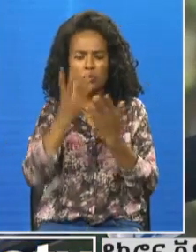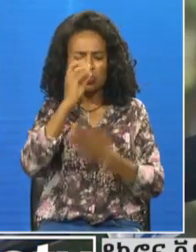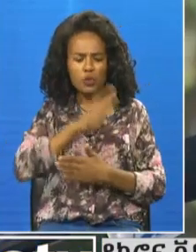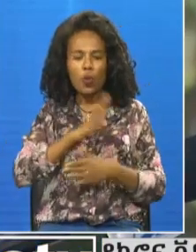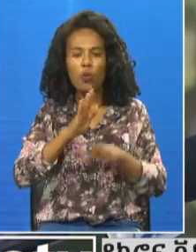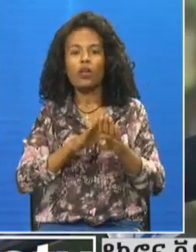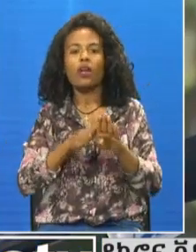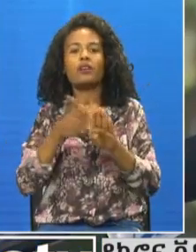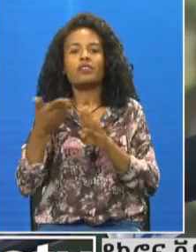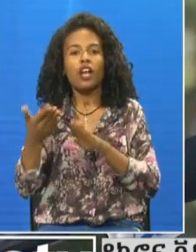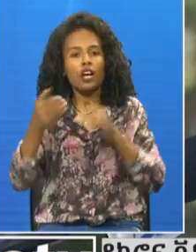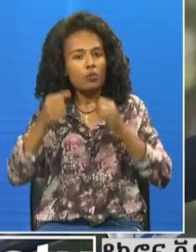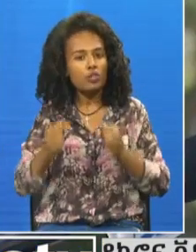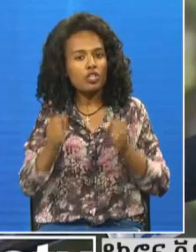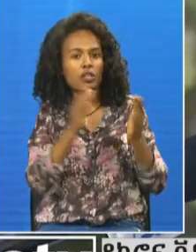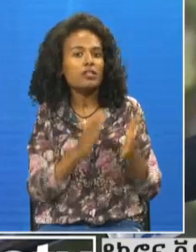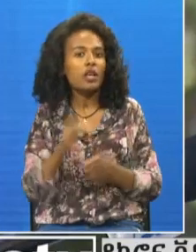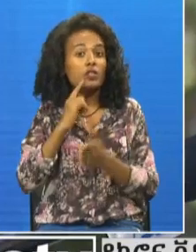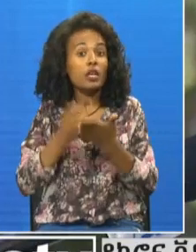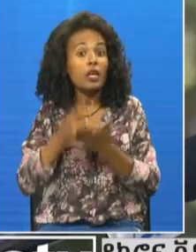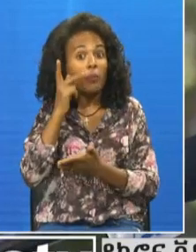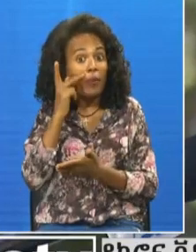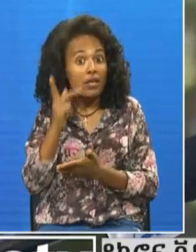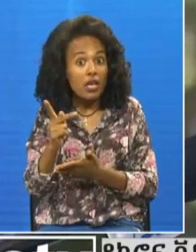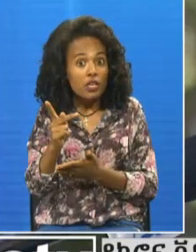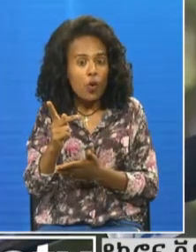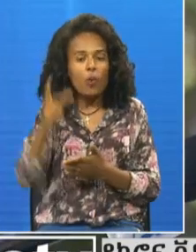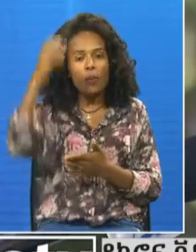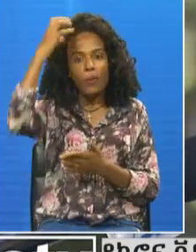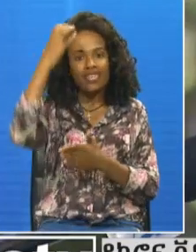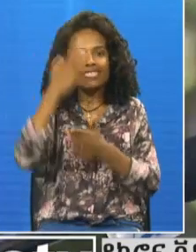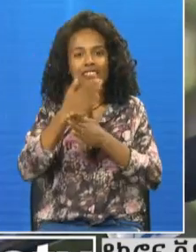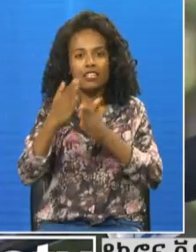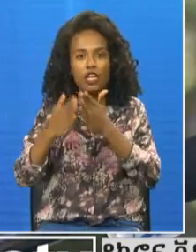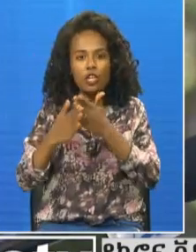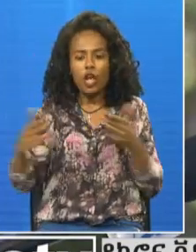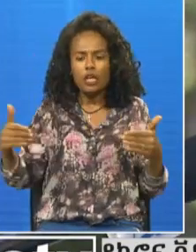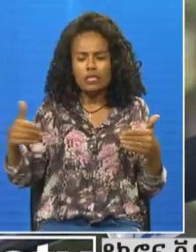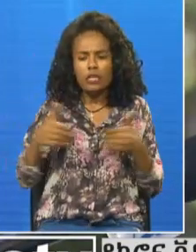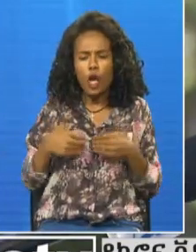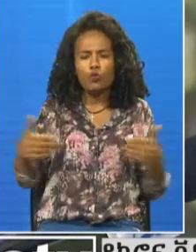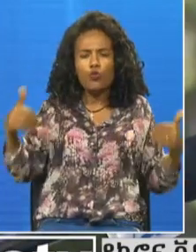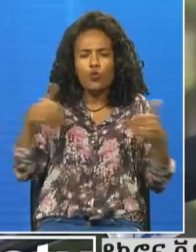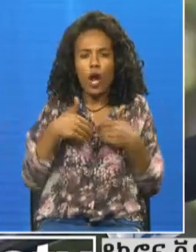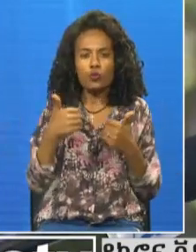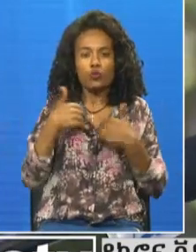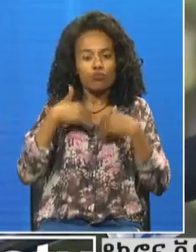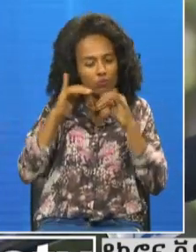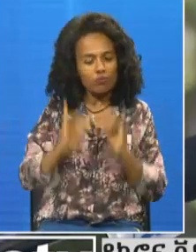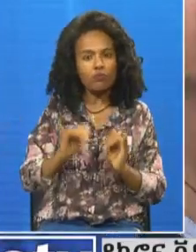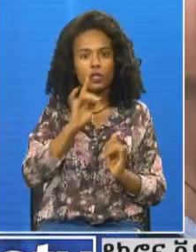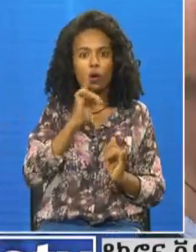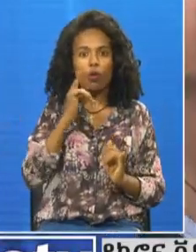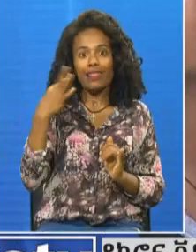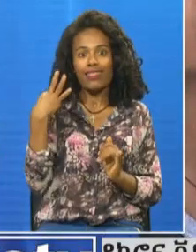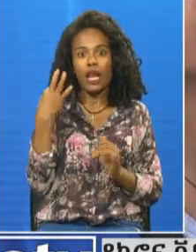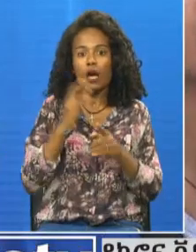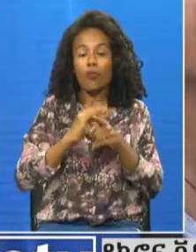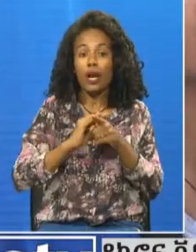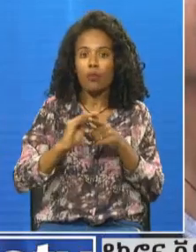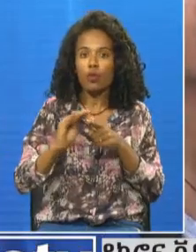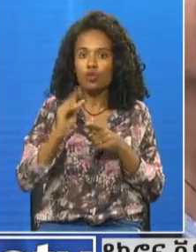እንደሚታወቀው በሀገር አቀፍ ደረጃ የኮሮና ቫይረስን ለመከላከል እንዲያገዝ የቤት ለቤት ቅኝት